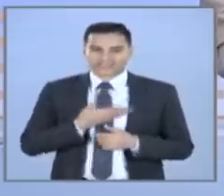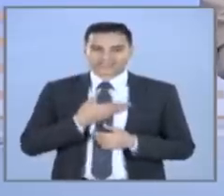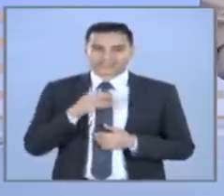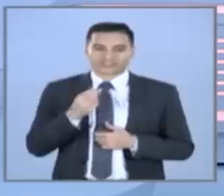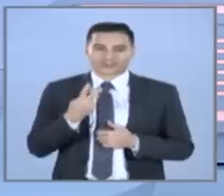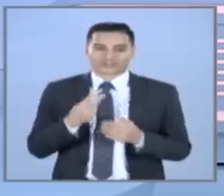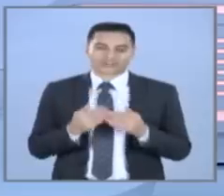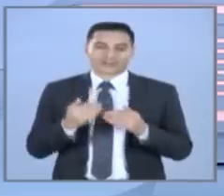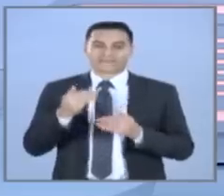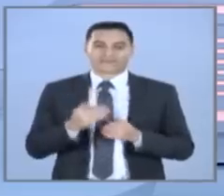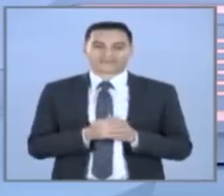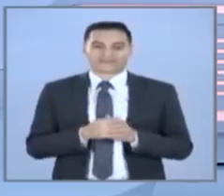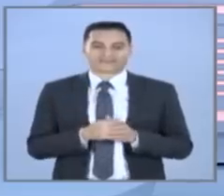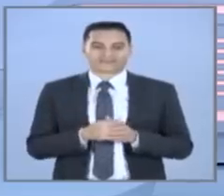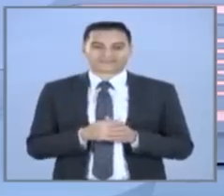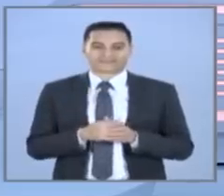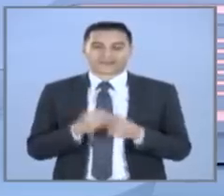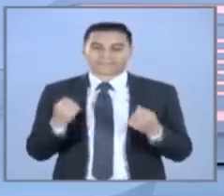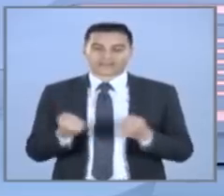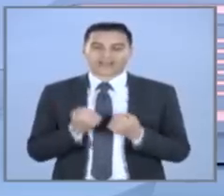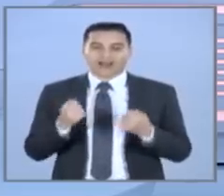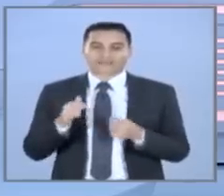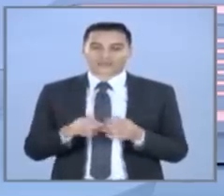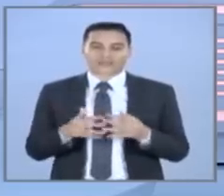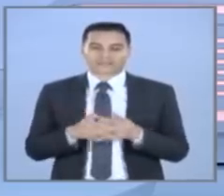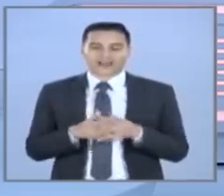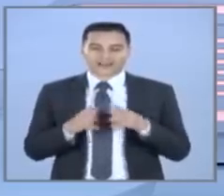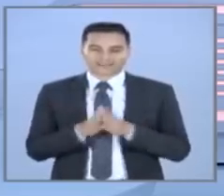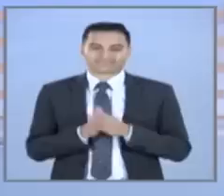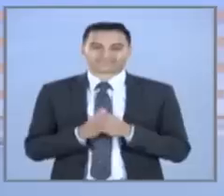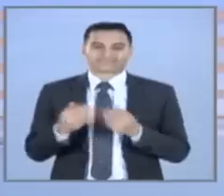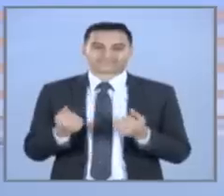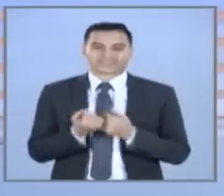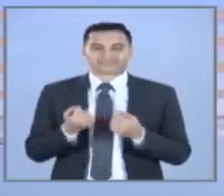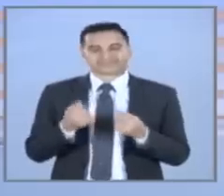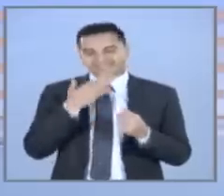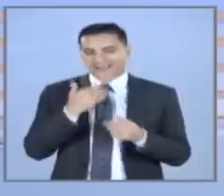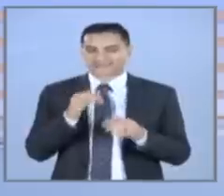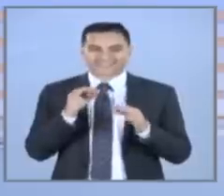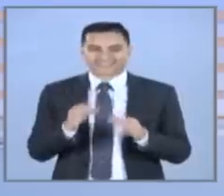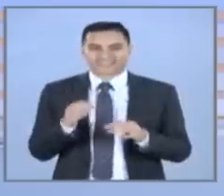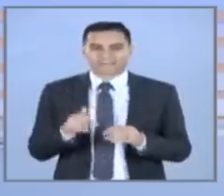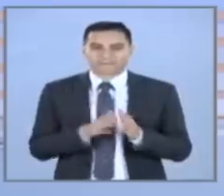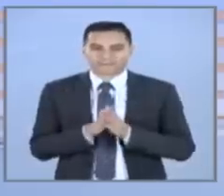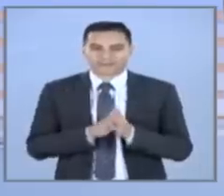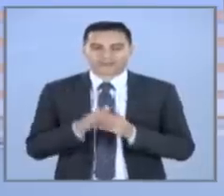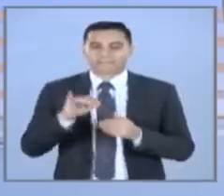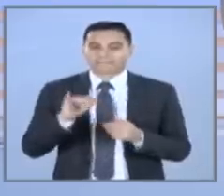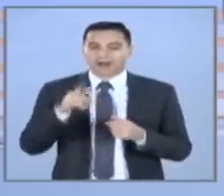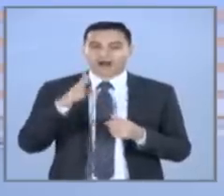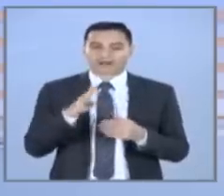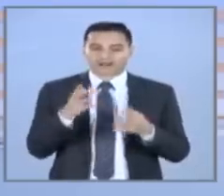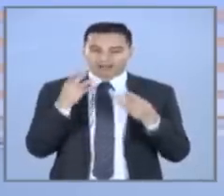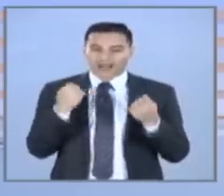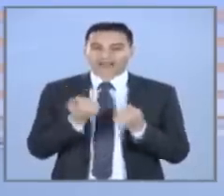سنة متدرب معانا، فبيتدرب دلوقتي بيستعد. جميل جدا، شد حيلك يا مارك واستعد